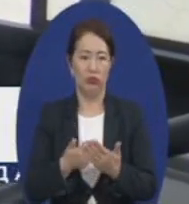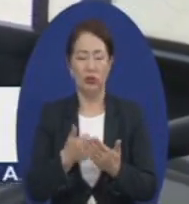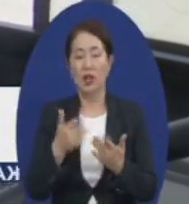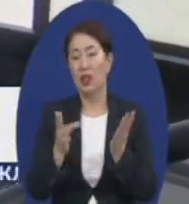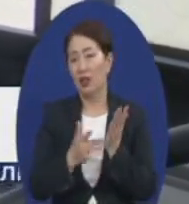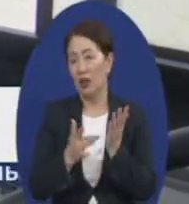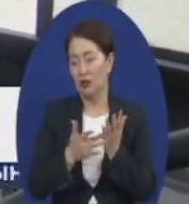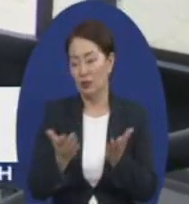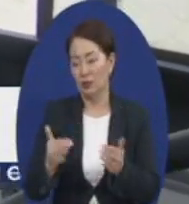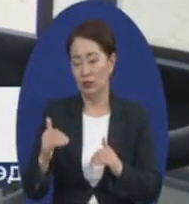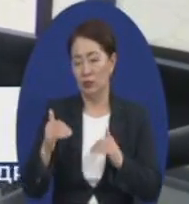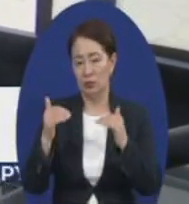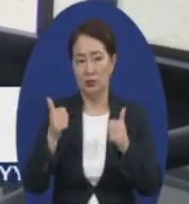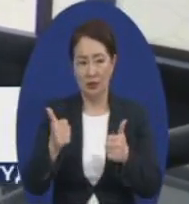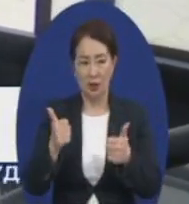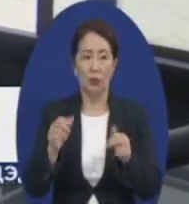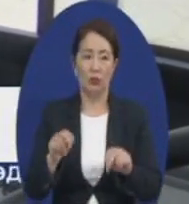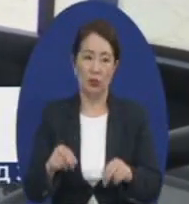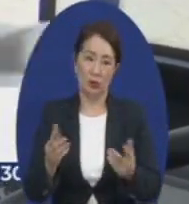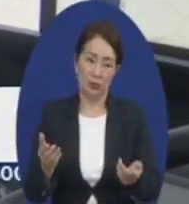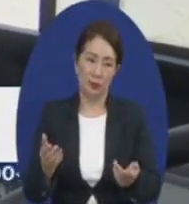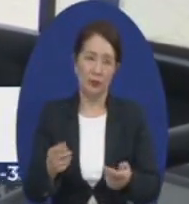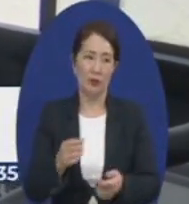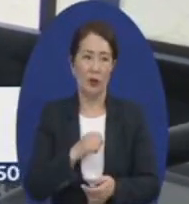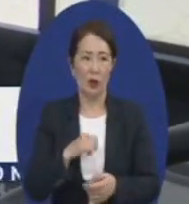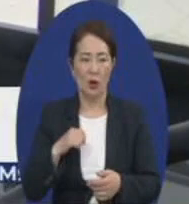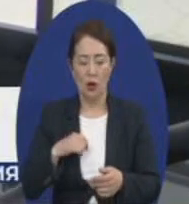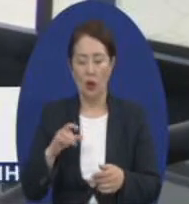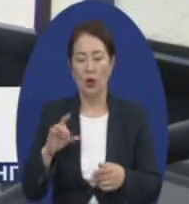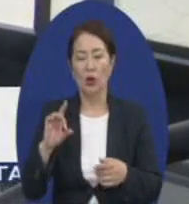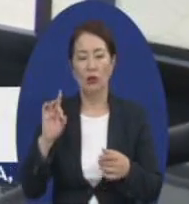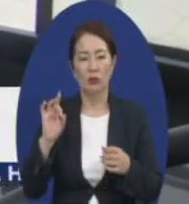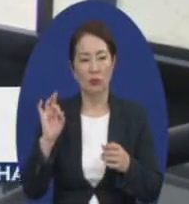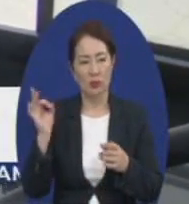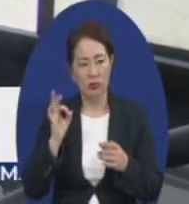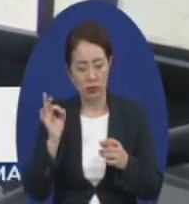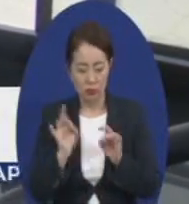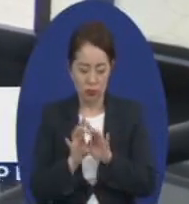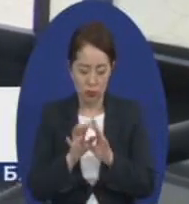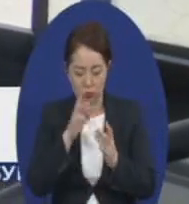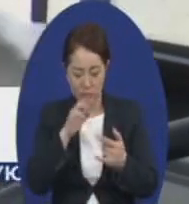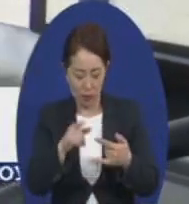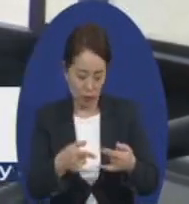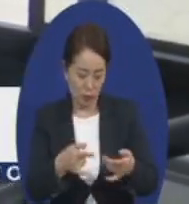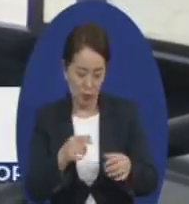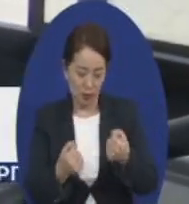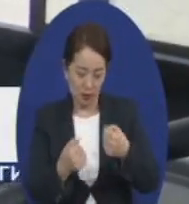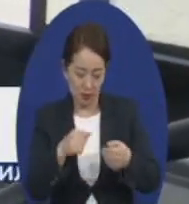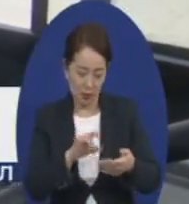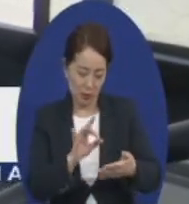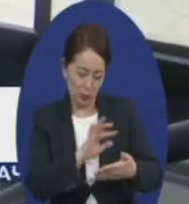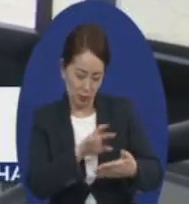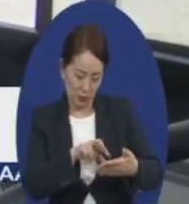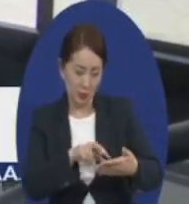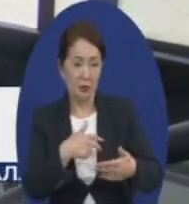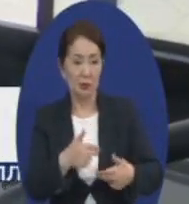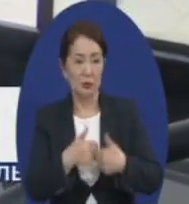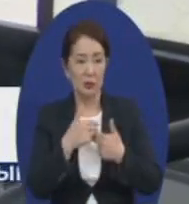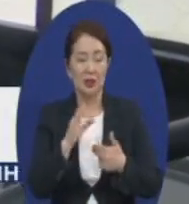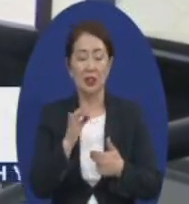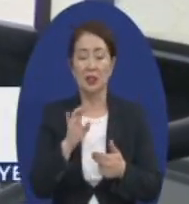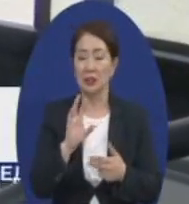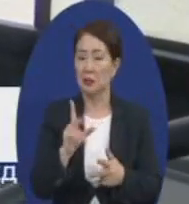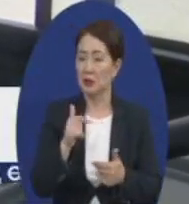шинэ техникийн үзүүлэлт нь маш сайн болоод ирсэн. Өөрөө дохиол тий янз янз системүүд нь сайжрал ирсэн